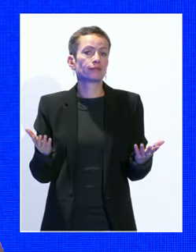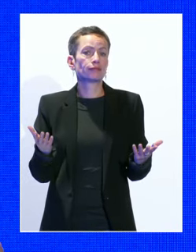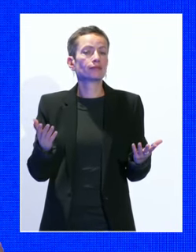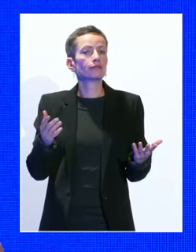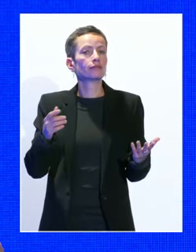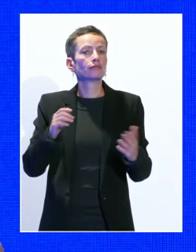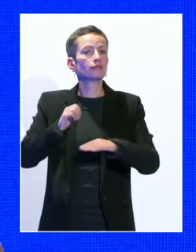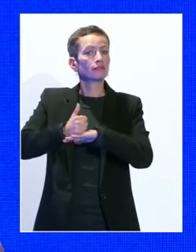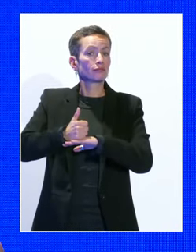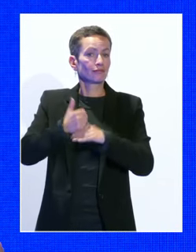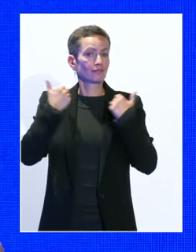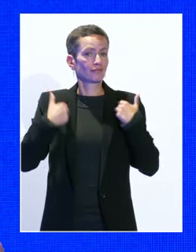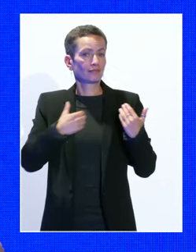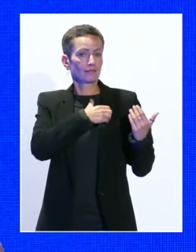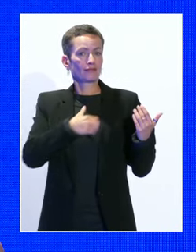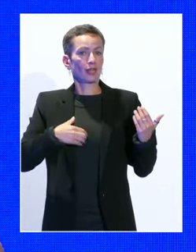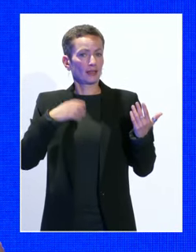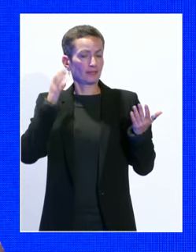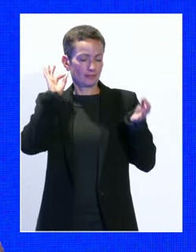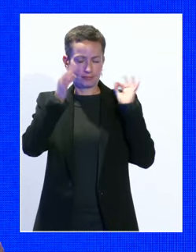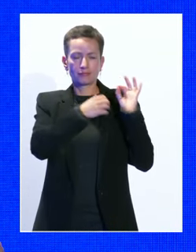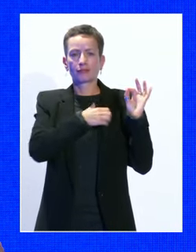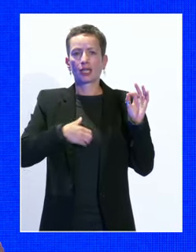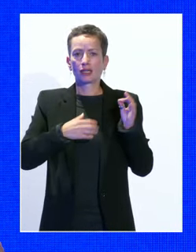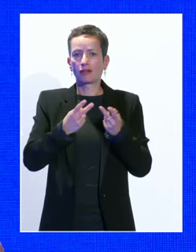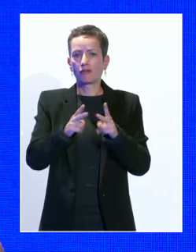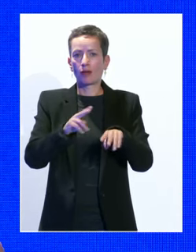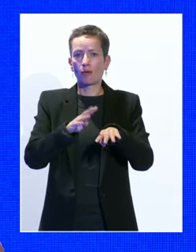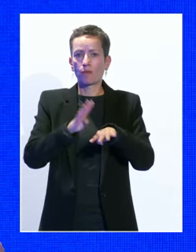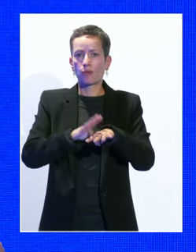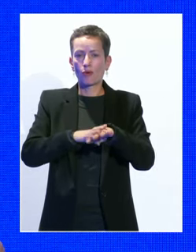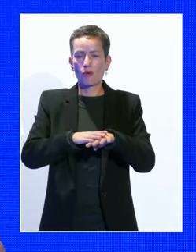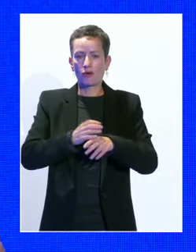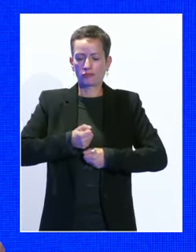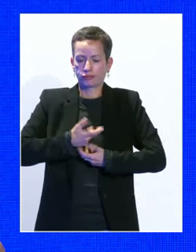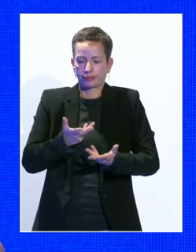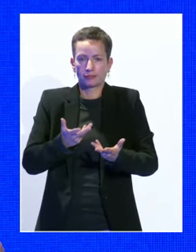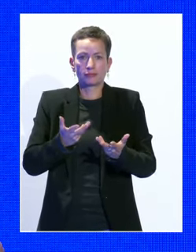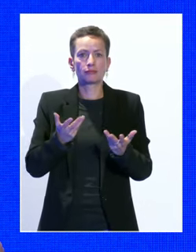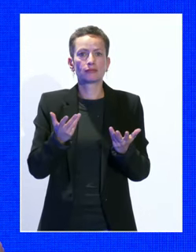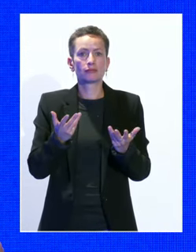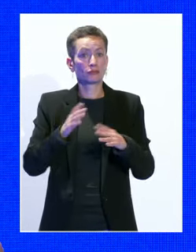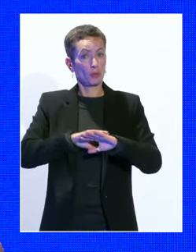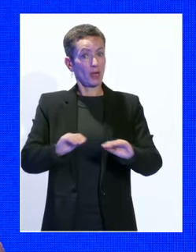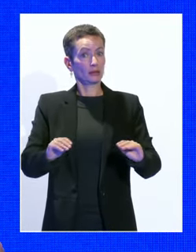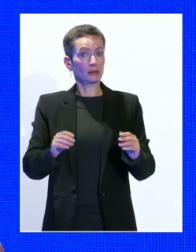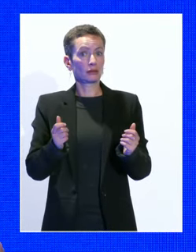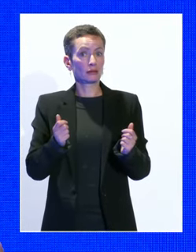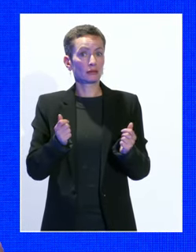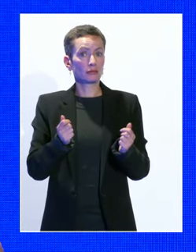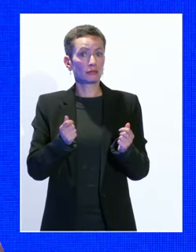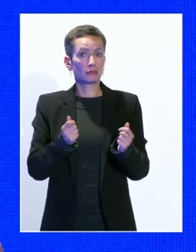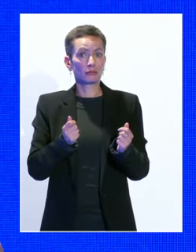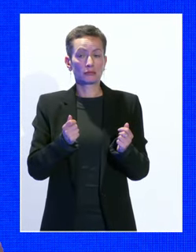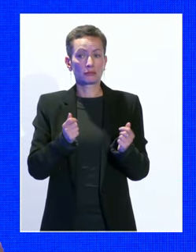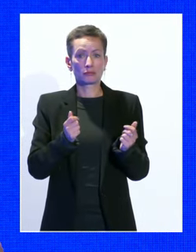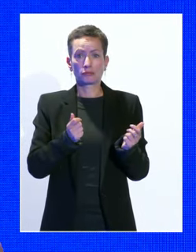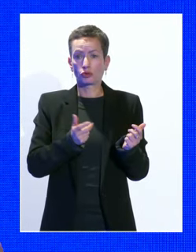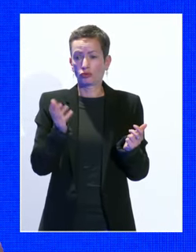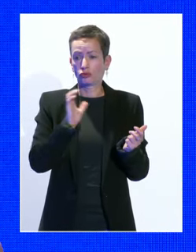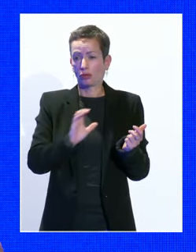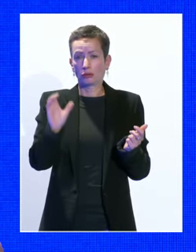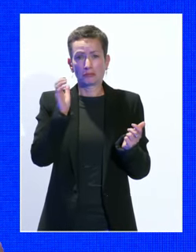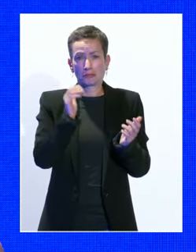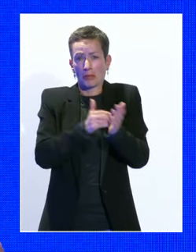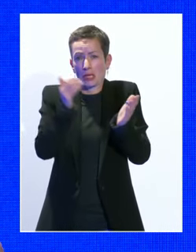c'est le maire de Pau qui parle, nous avons des centaines à Pau, des milliers à l'échelon national de